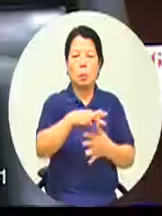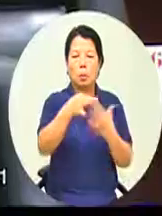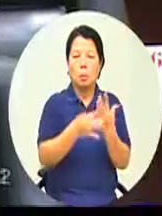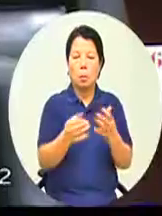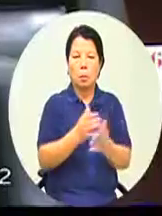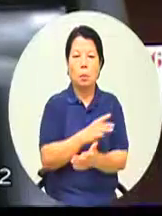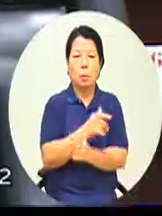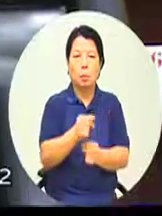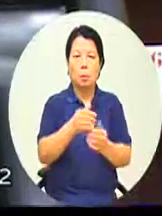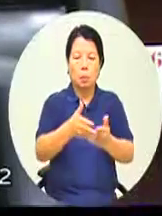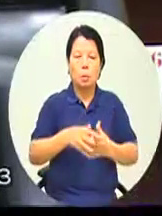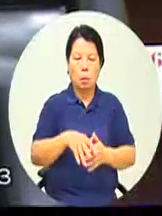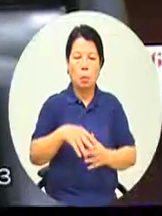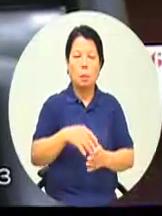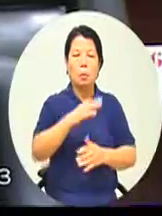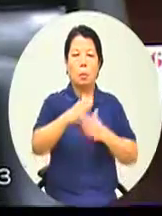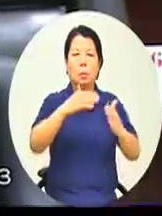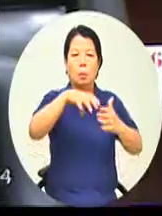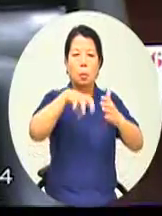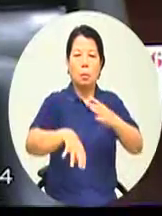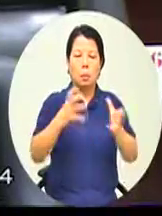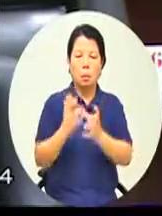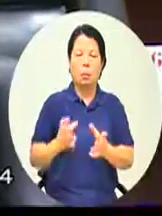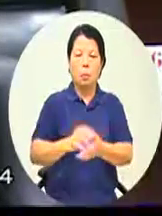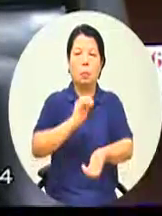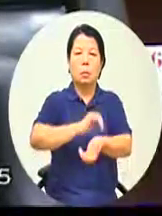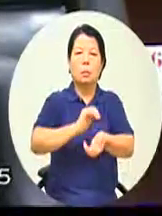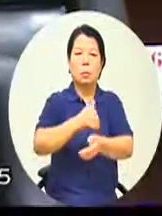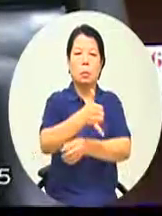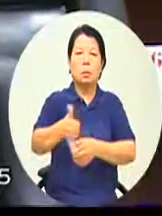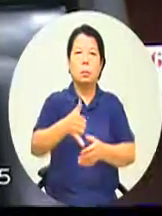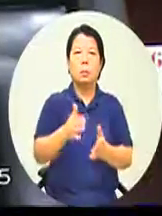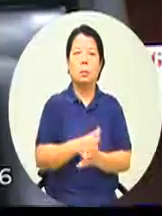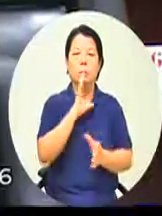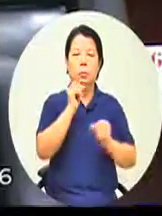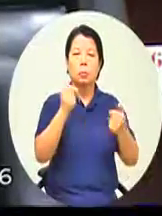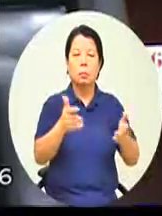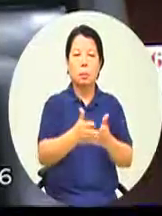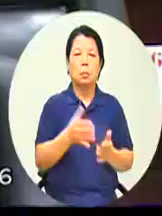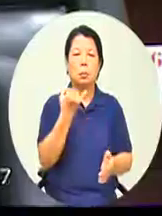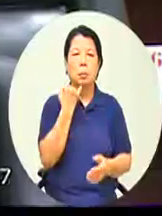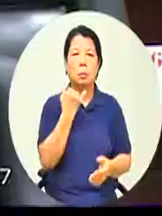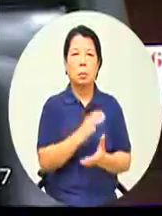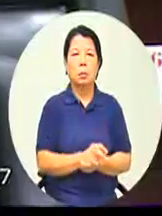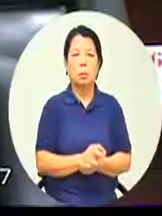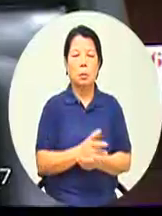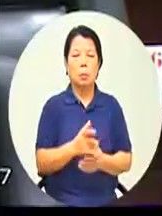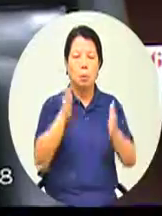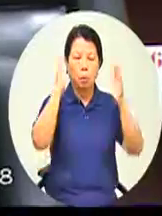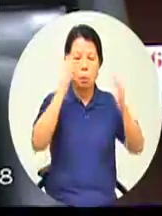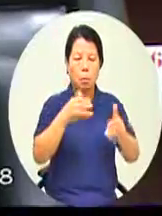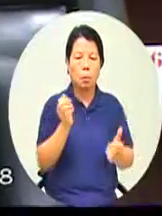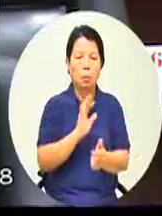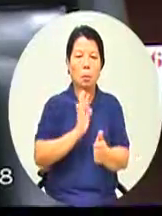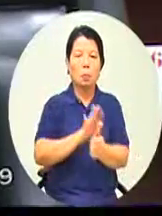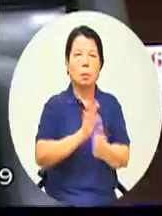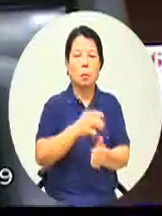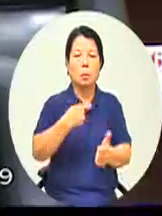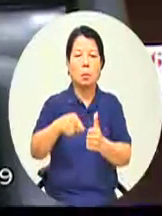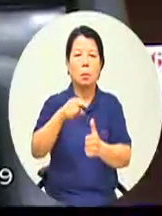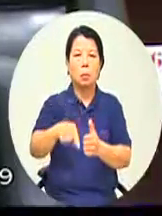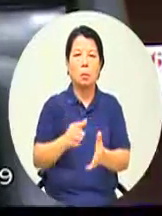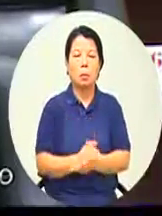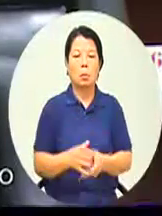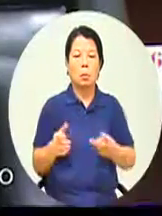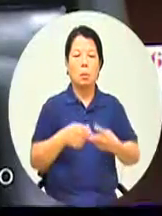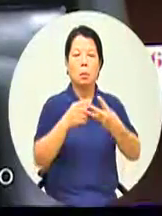个学校里面设置的这一些医疗的人员，是不是可以做一个怎么样正规的协助？这是第二题。